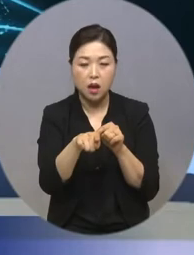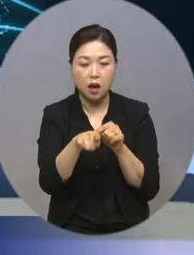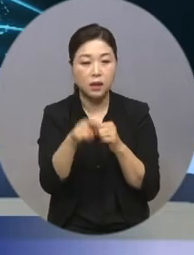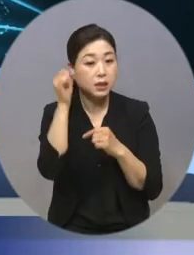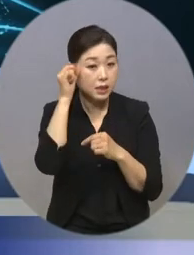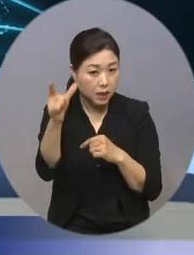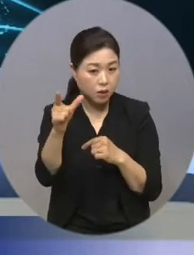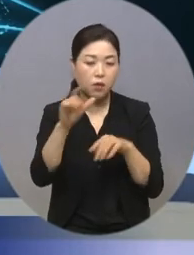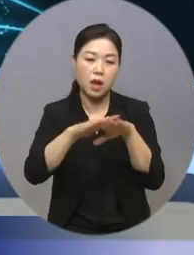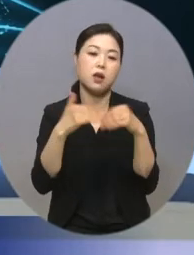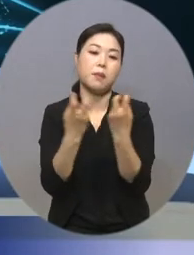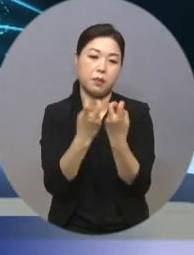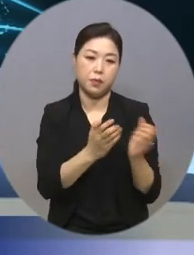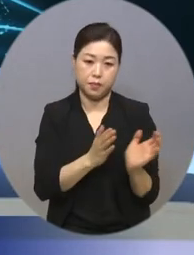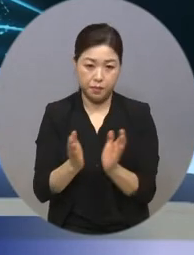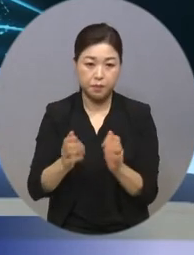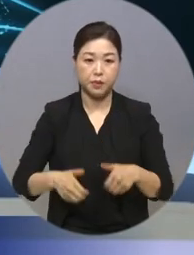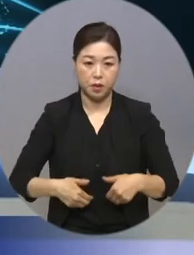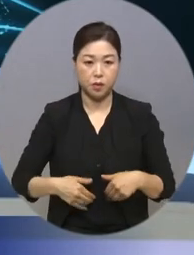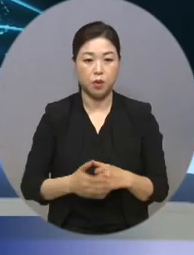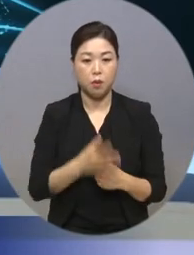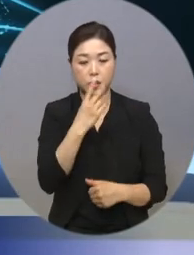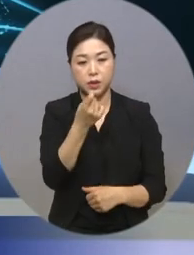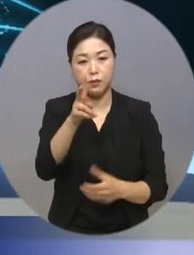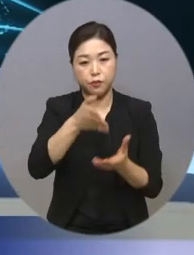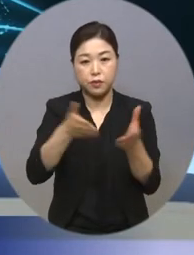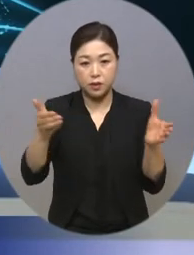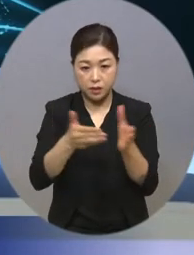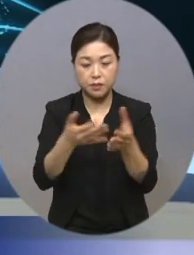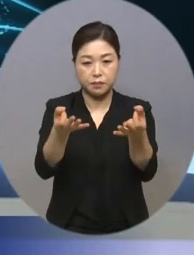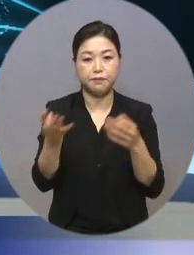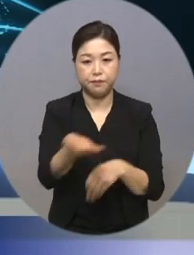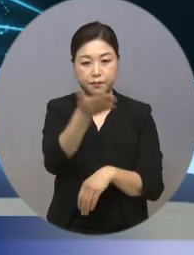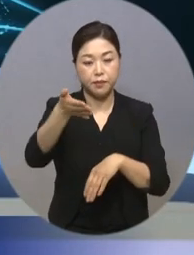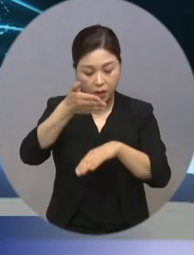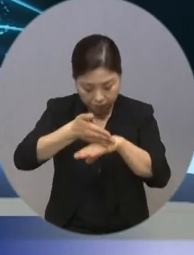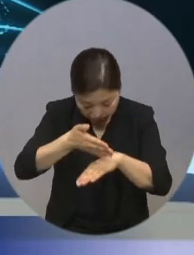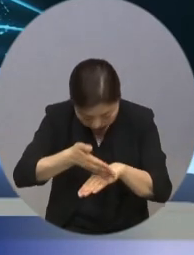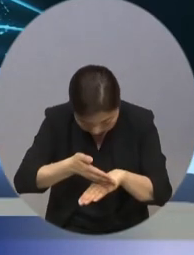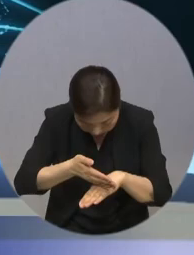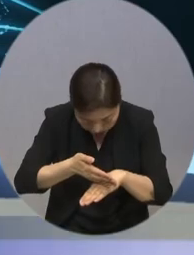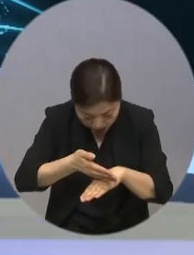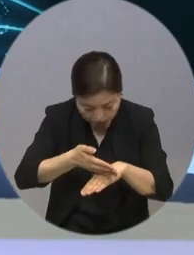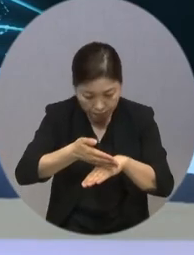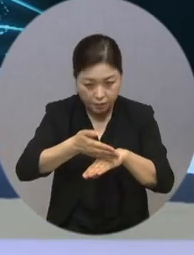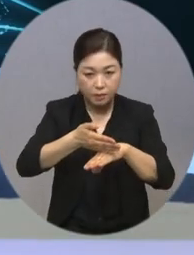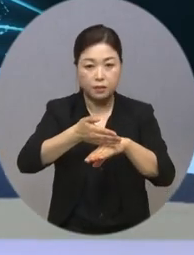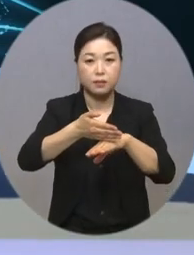필요하겠습니다. 이상 복지TV 뉴스를 마칩니다. 시청해주신 여러분 고맙습니다.